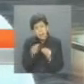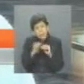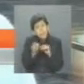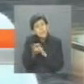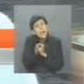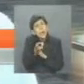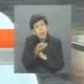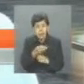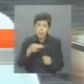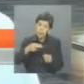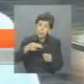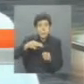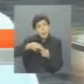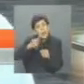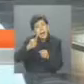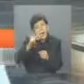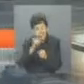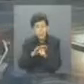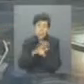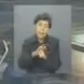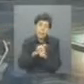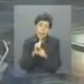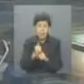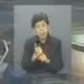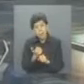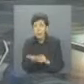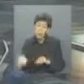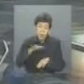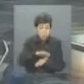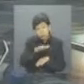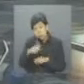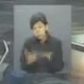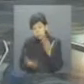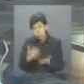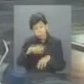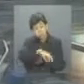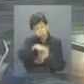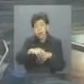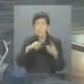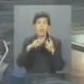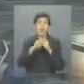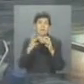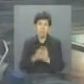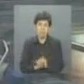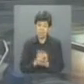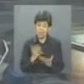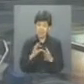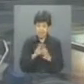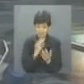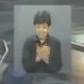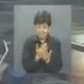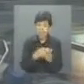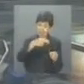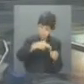ก๊าซได้คล่องมีก๊าซให้เราตลอดอย่างเงี้ยก็ไม่มีผลกระทบครับเพราะส่วนต่างราคาก๊าซกับน้ำมันเบ